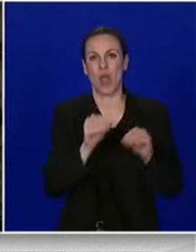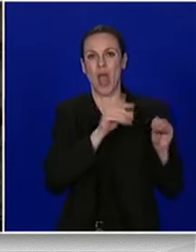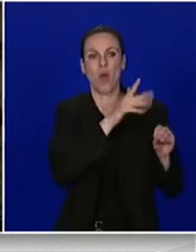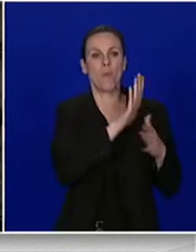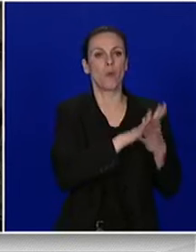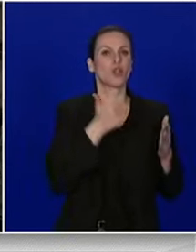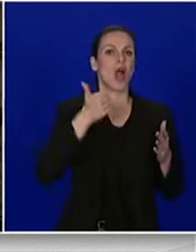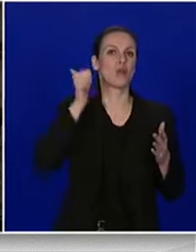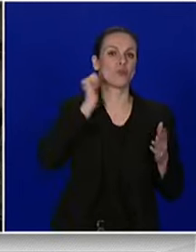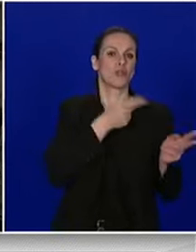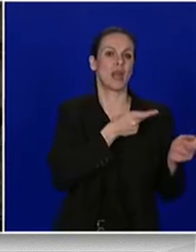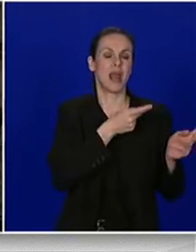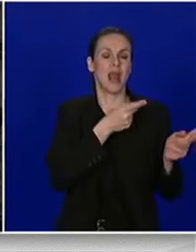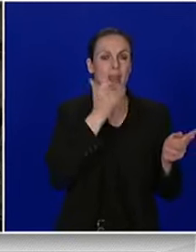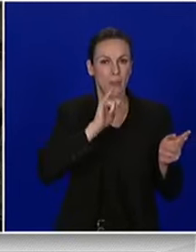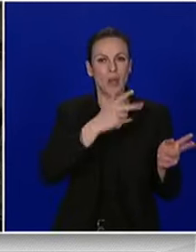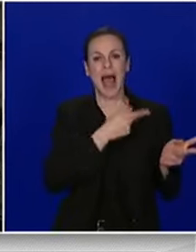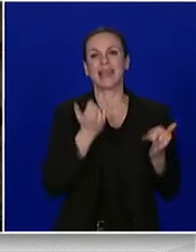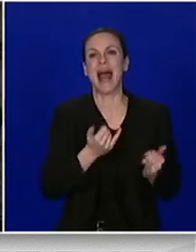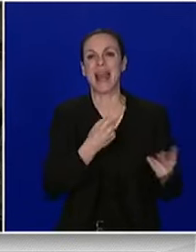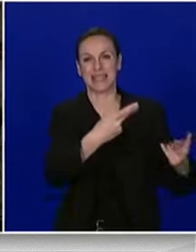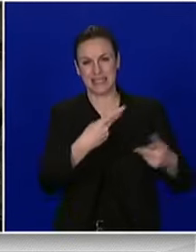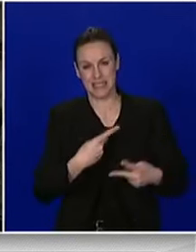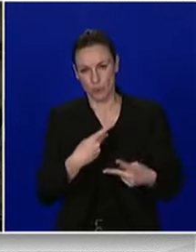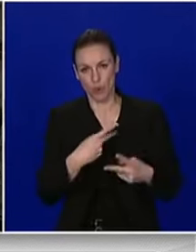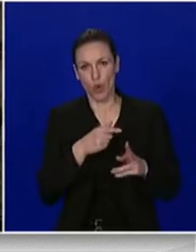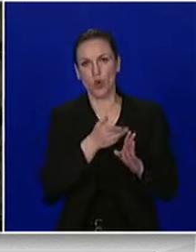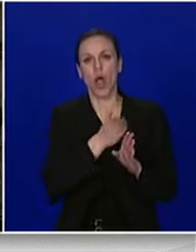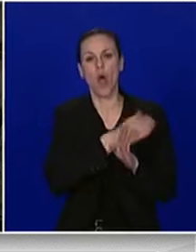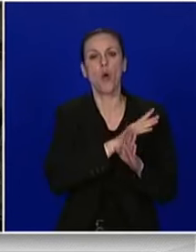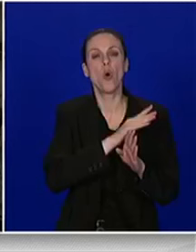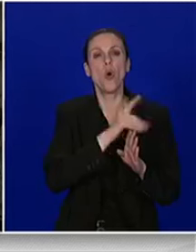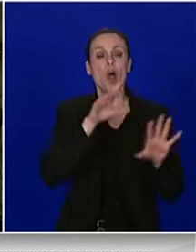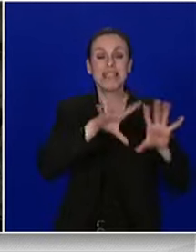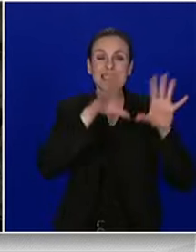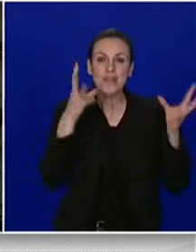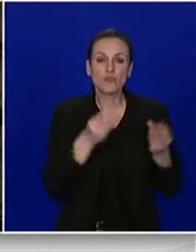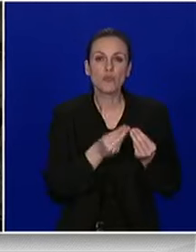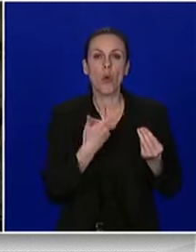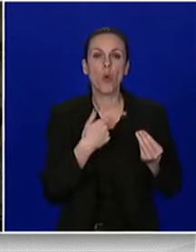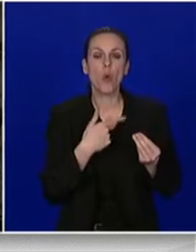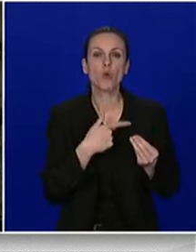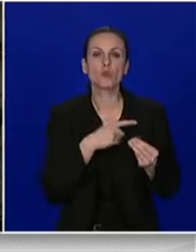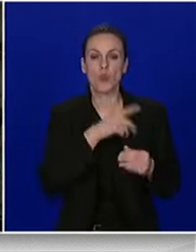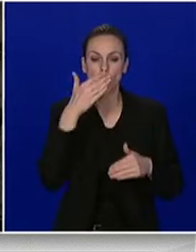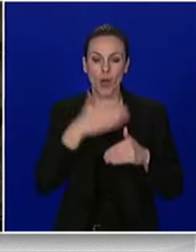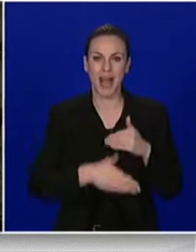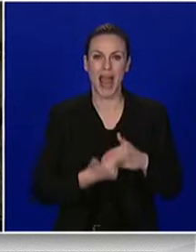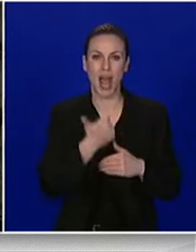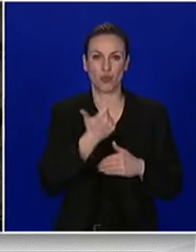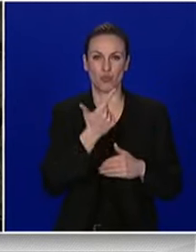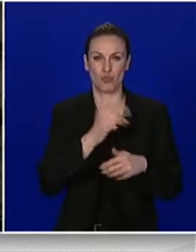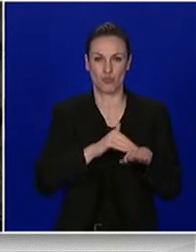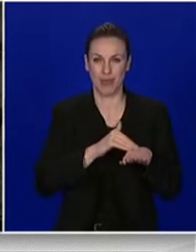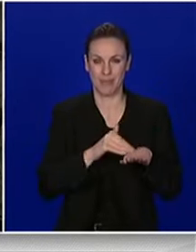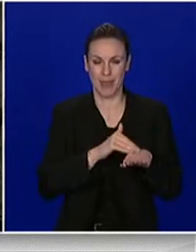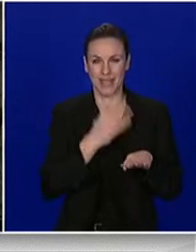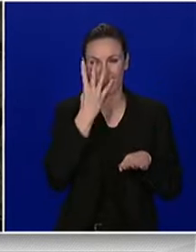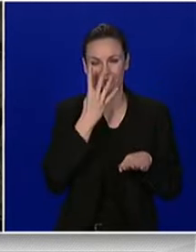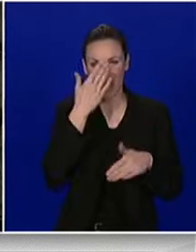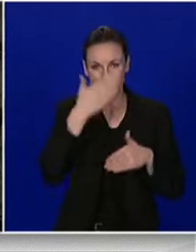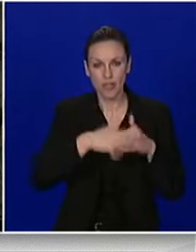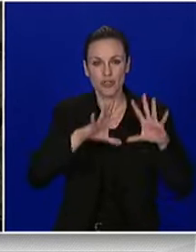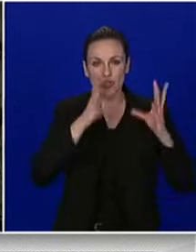ali je isporučena danas, onda nam je ukupno do kraja drugog mjeseca, dakle, došlo ukupno